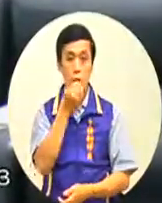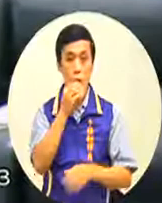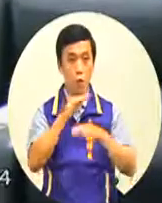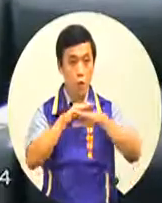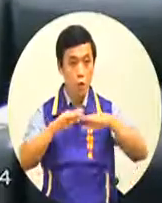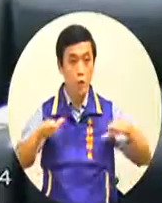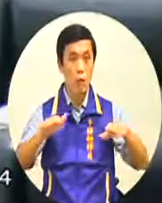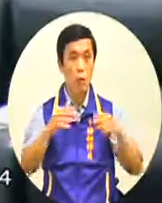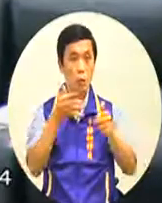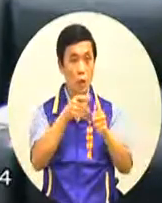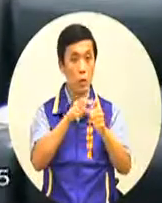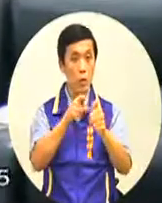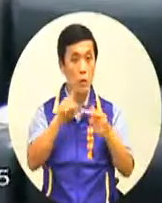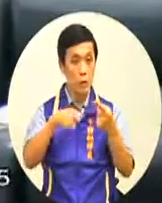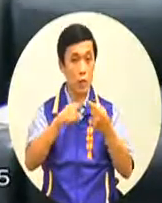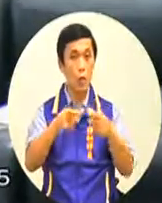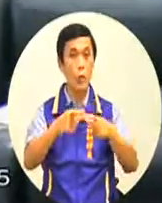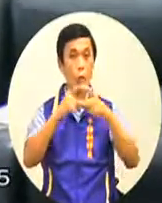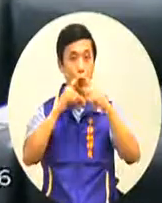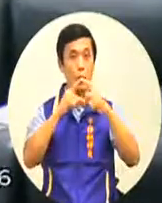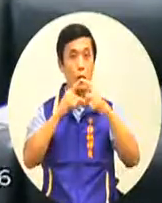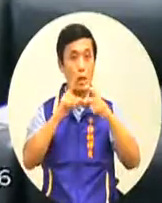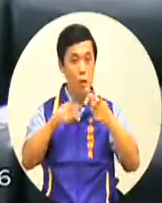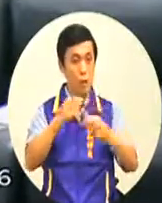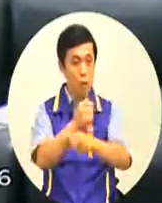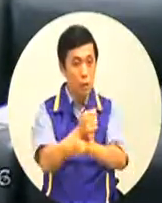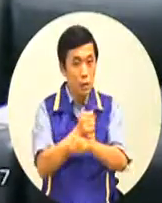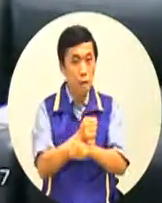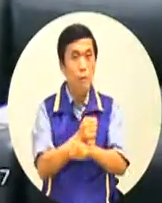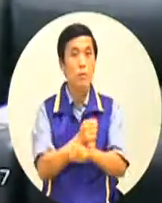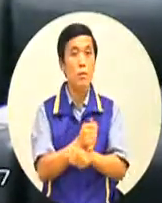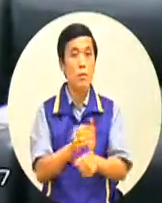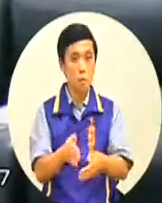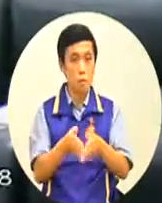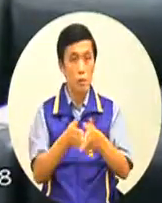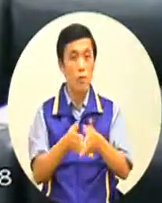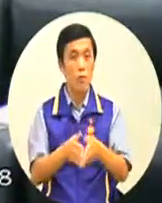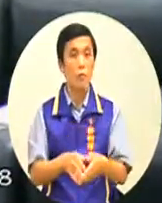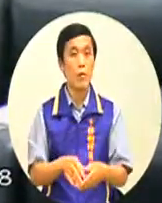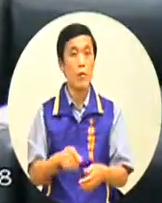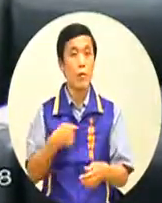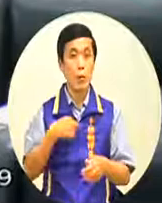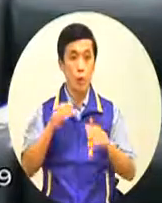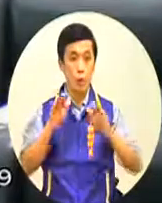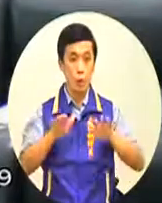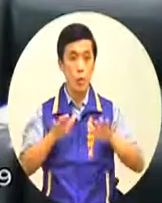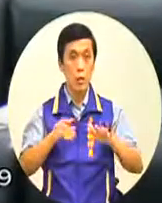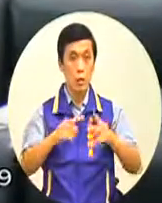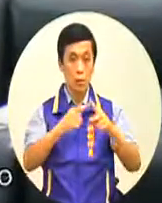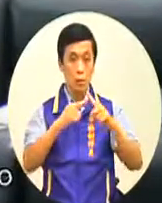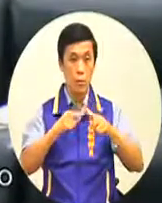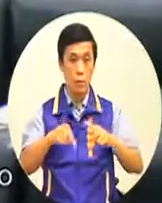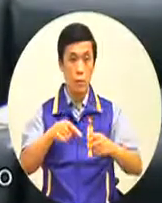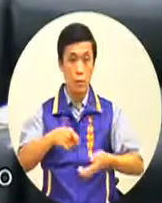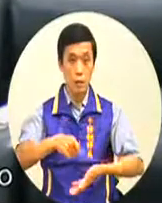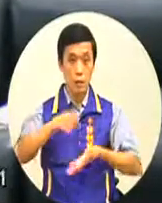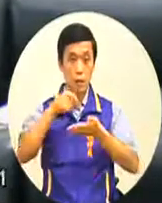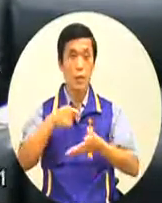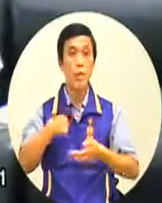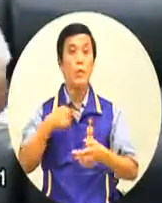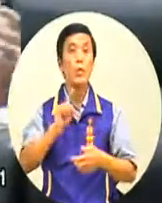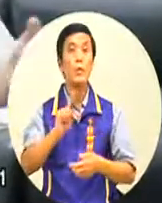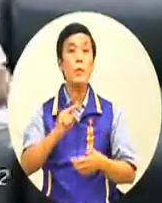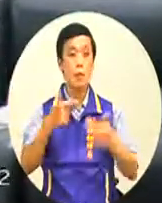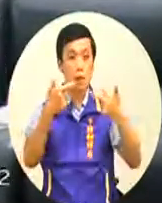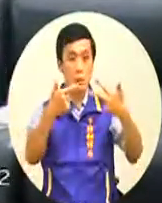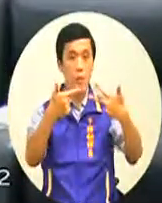觉得我们应该要回到比较谨慎的点来看这件事。那我今天在这个地方讲这件事，是因为我们礼拜六